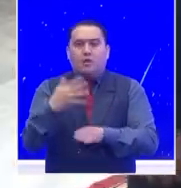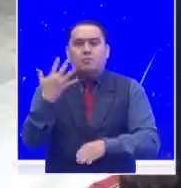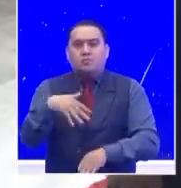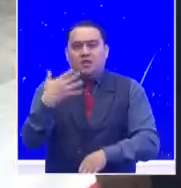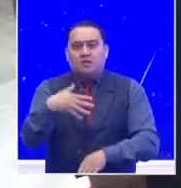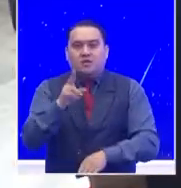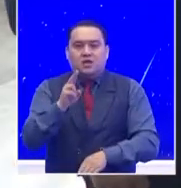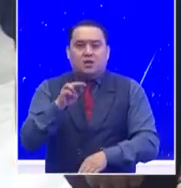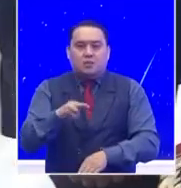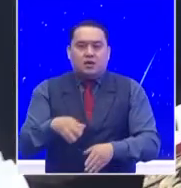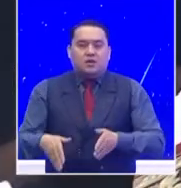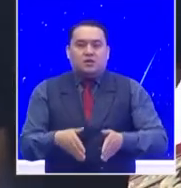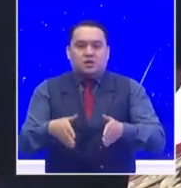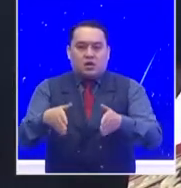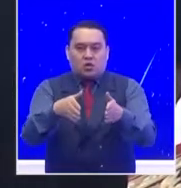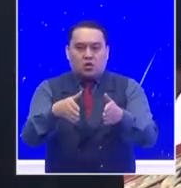50 километров трасс